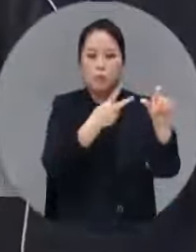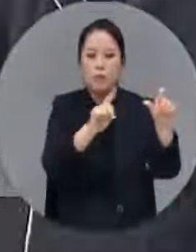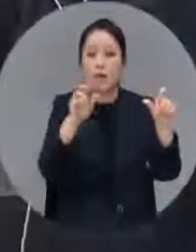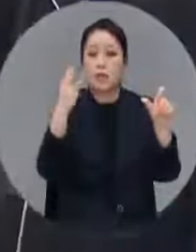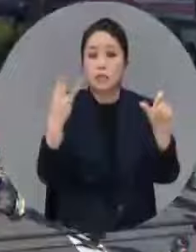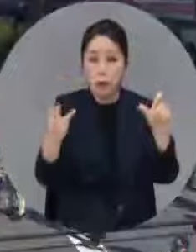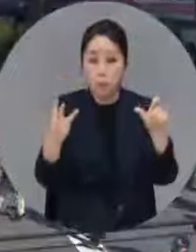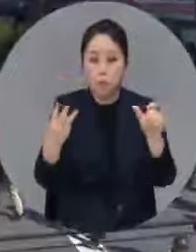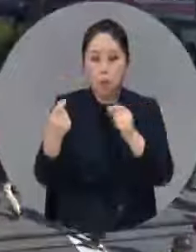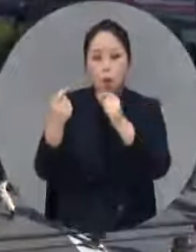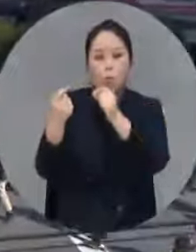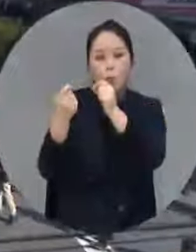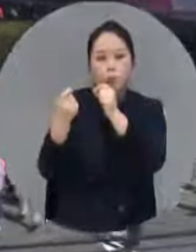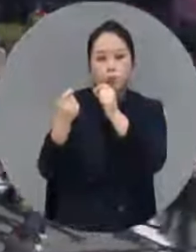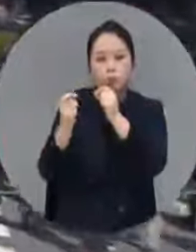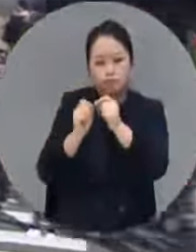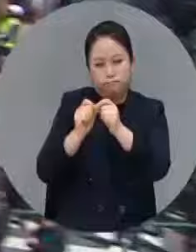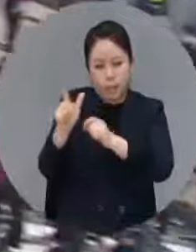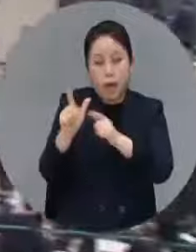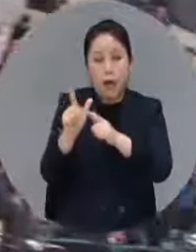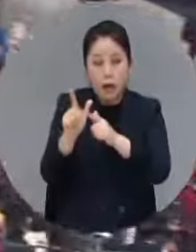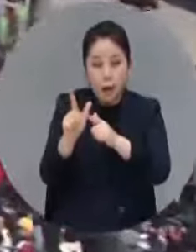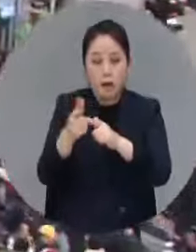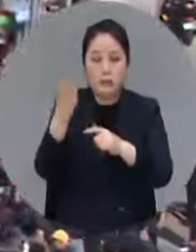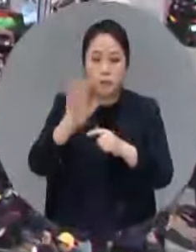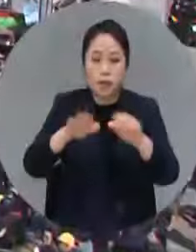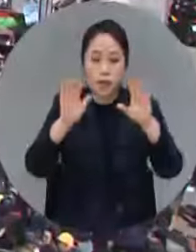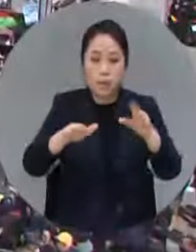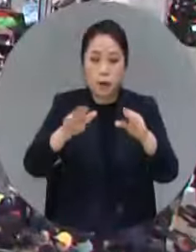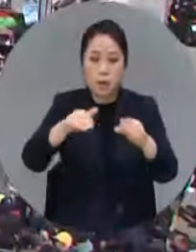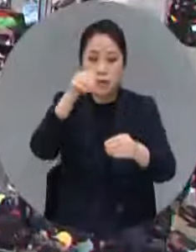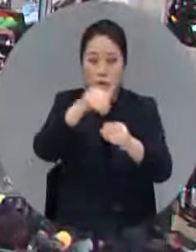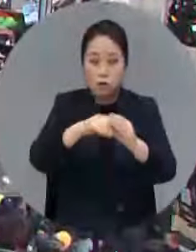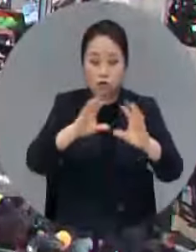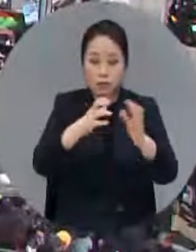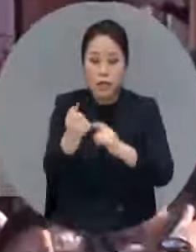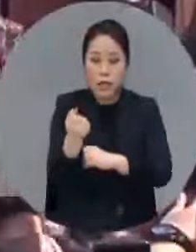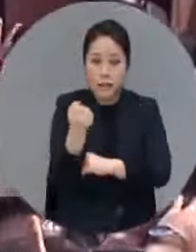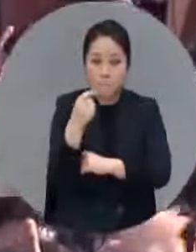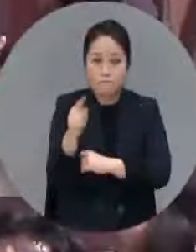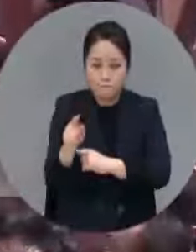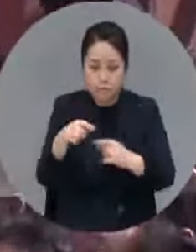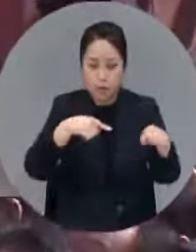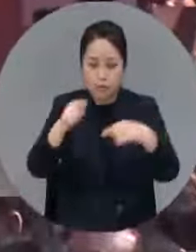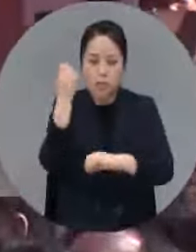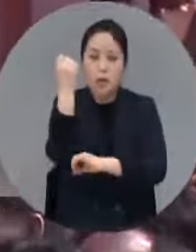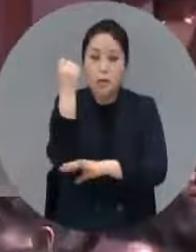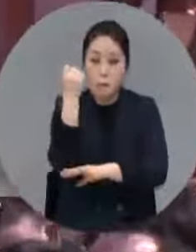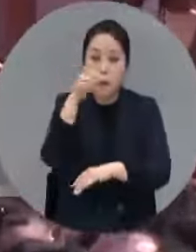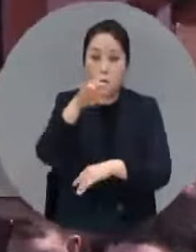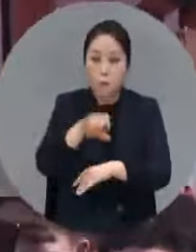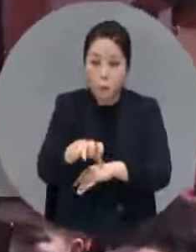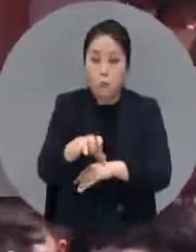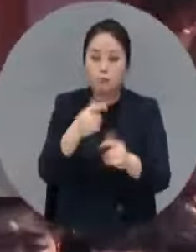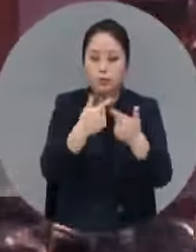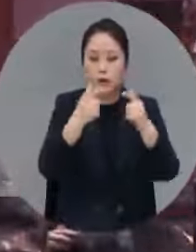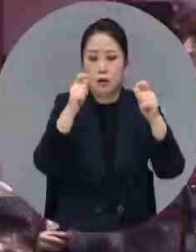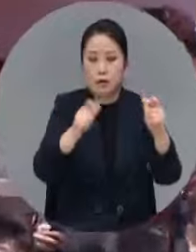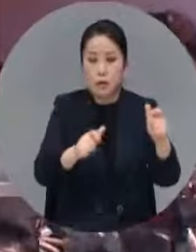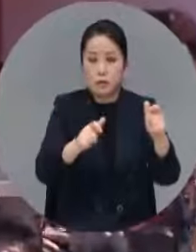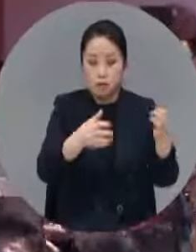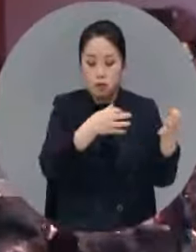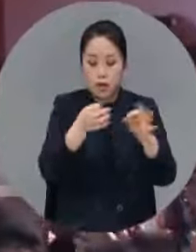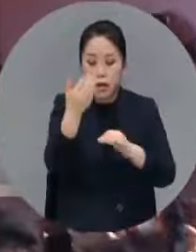부산 이번에는 총선전 국민의 힘의 정치적 기반 지역인 부산에서 낙동강벨트뿐만 아니라 다른 선거